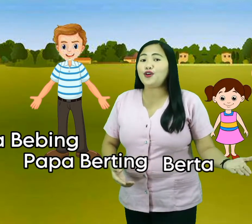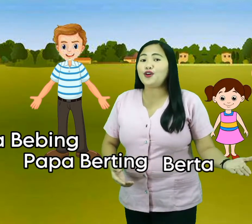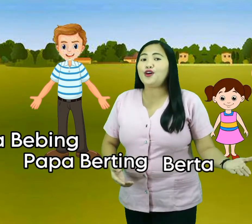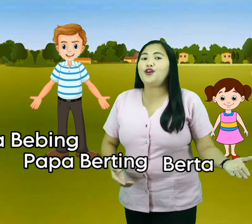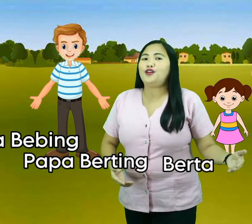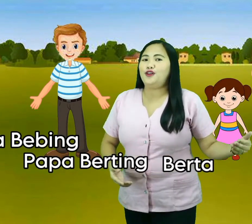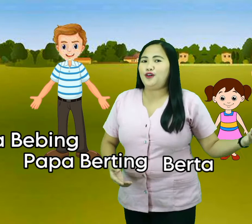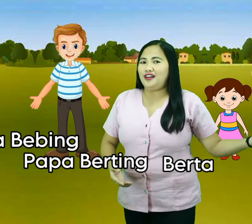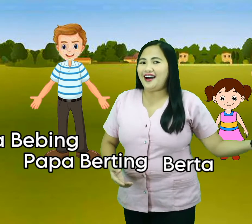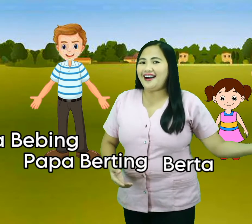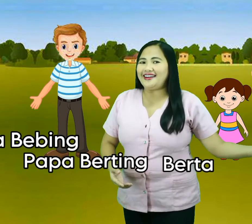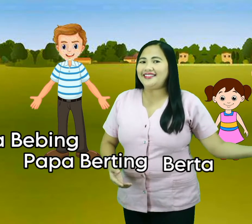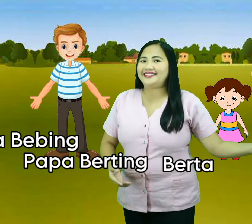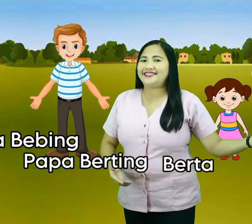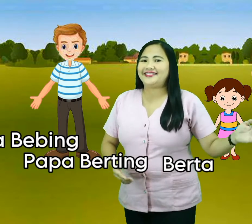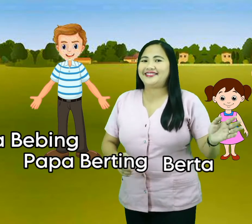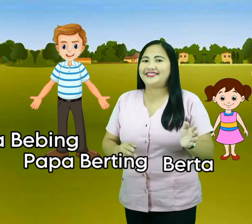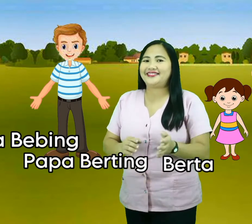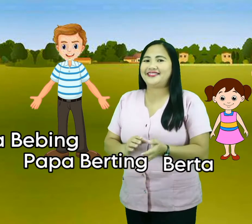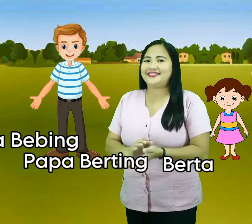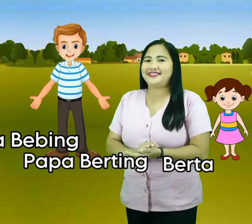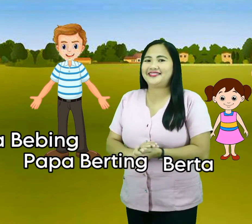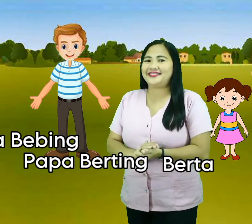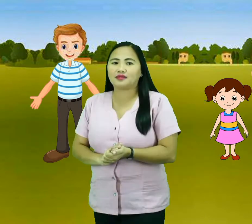o lola.